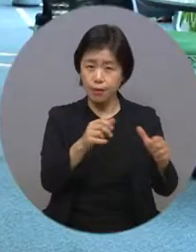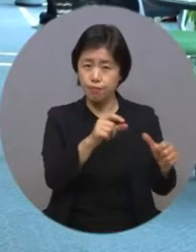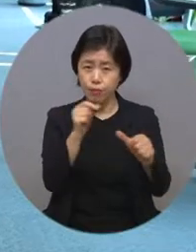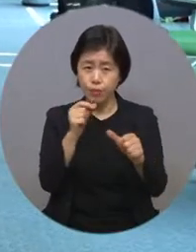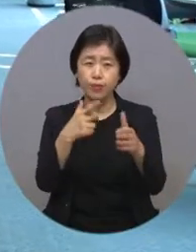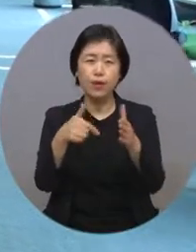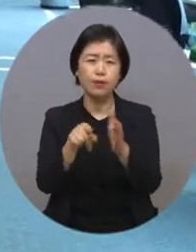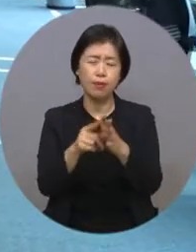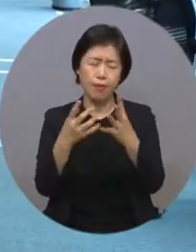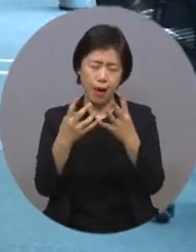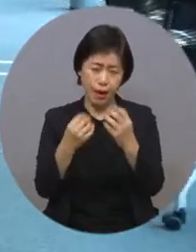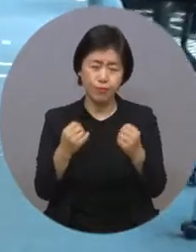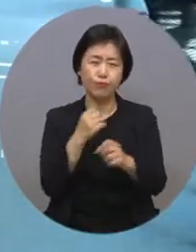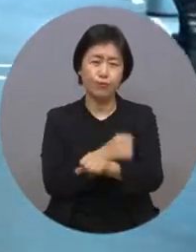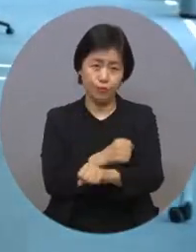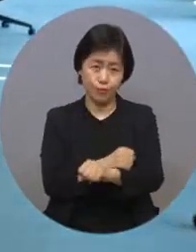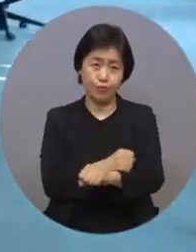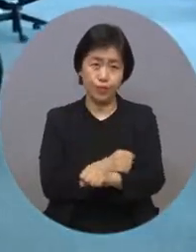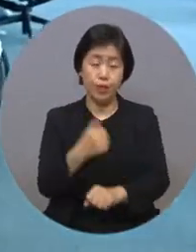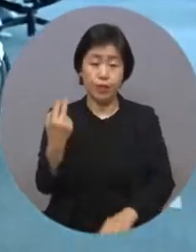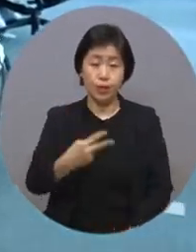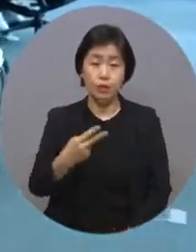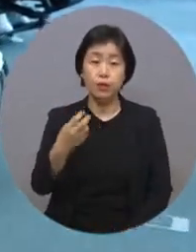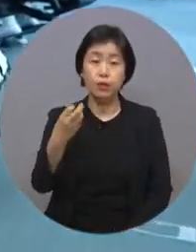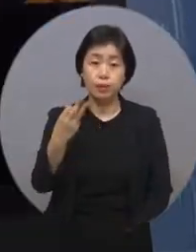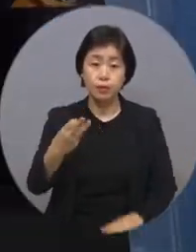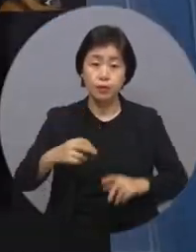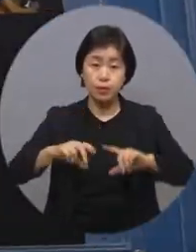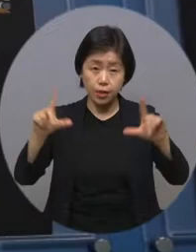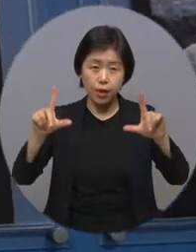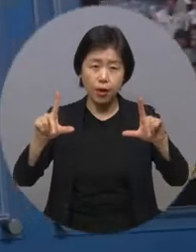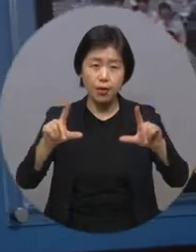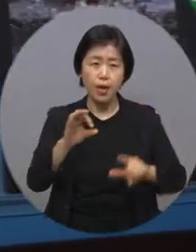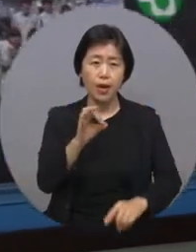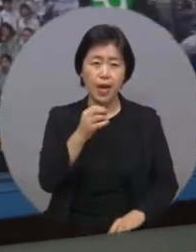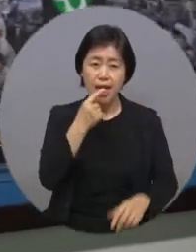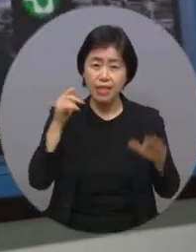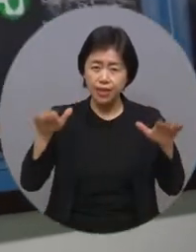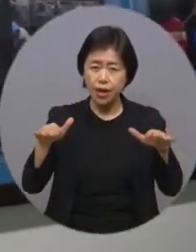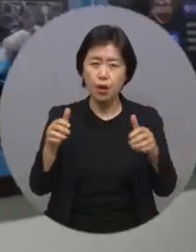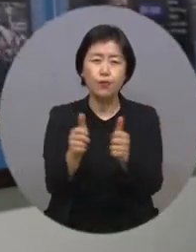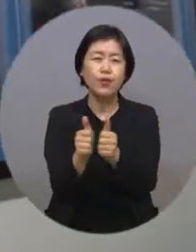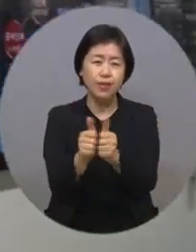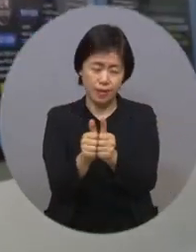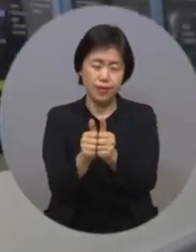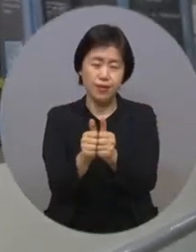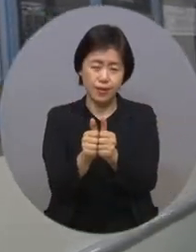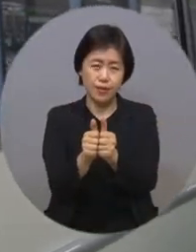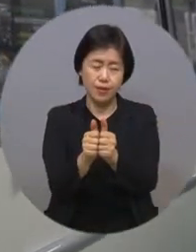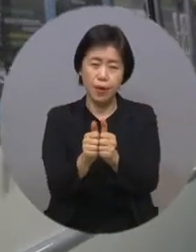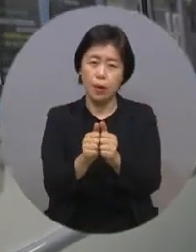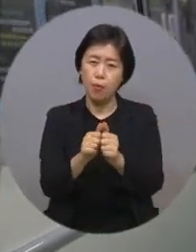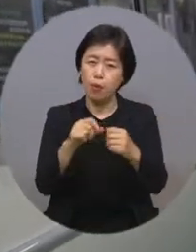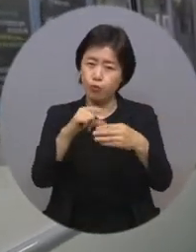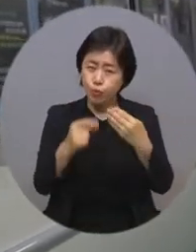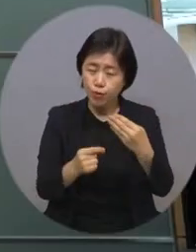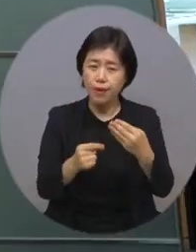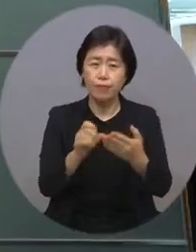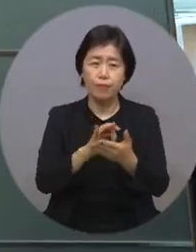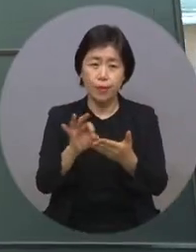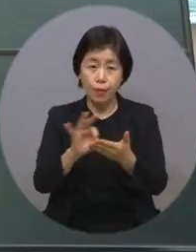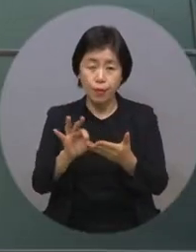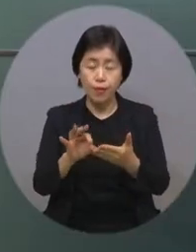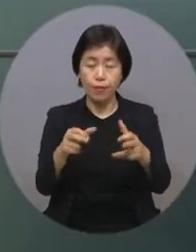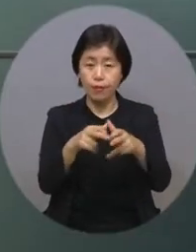해왔고 2013년에는 장애인 표준 사업장인 엔젤 위드를 설립하여 여러 장애 유형의 장애인 고용에